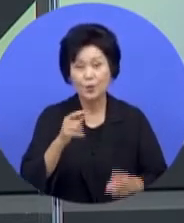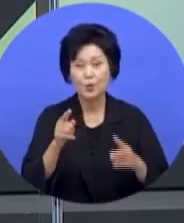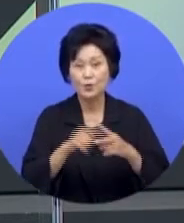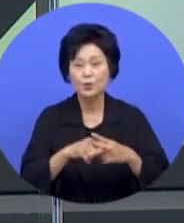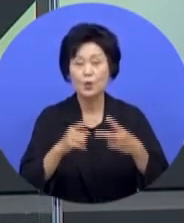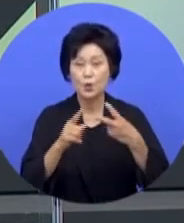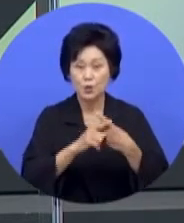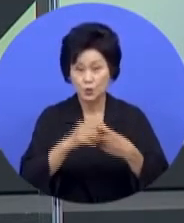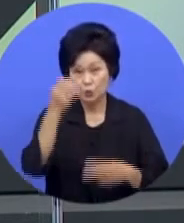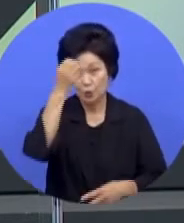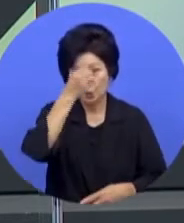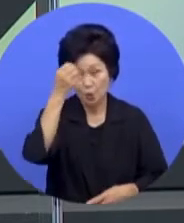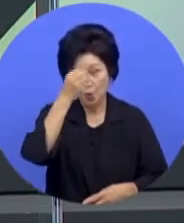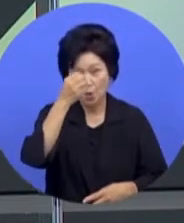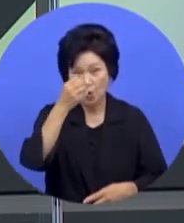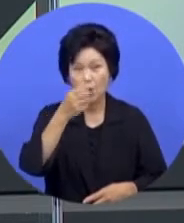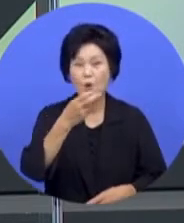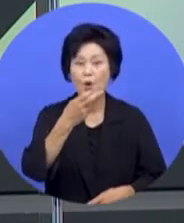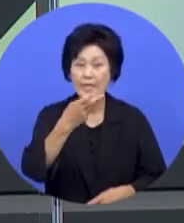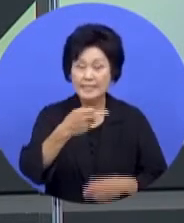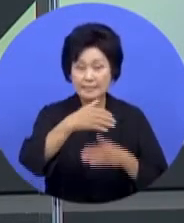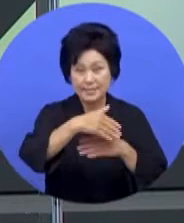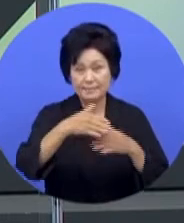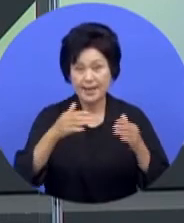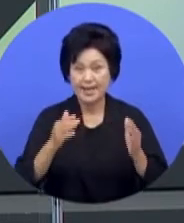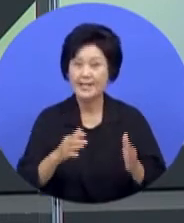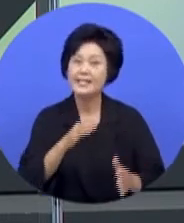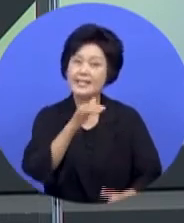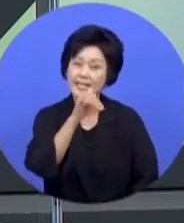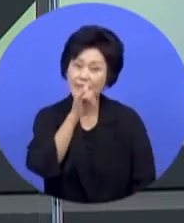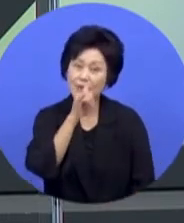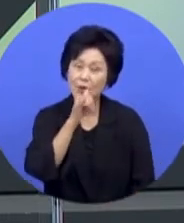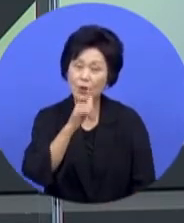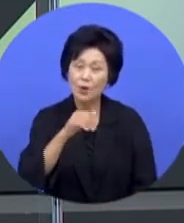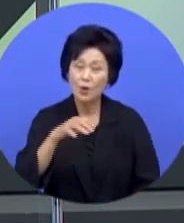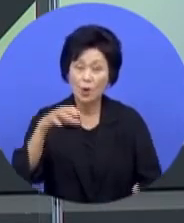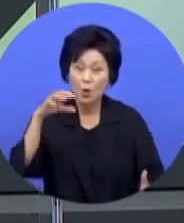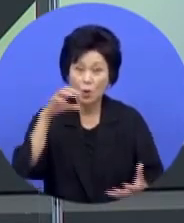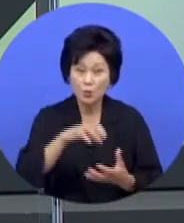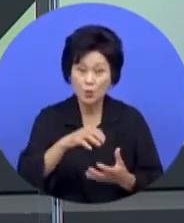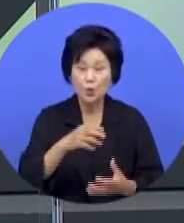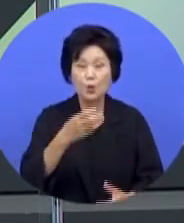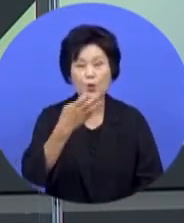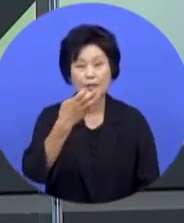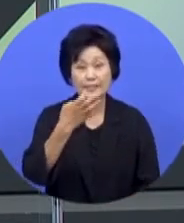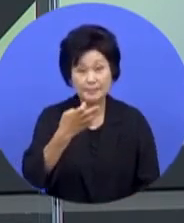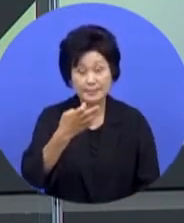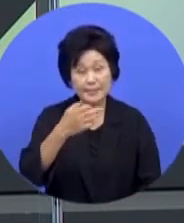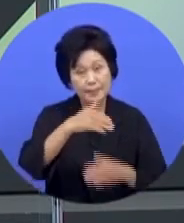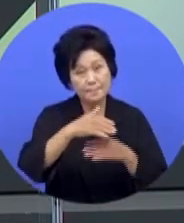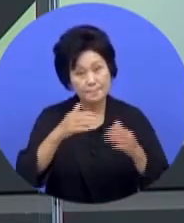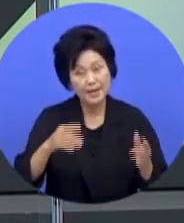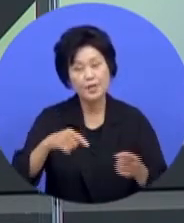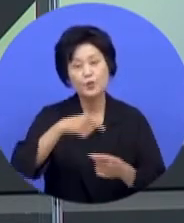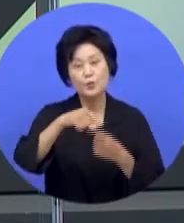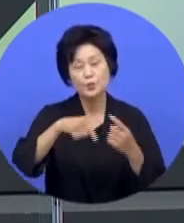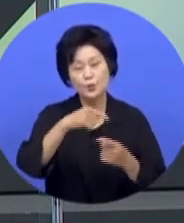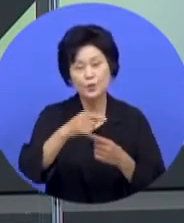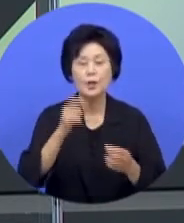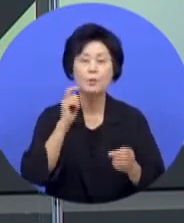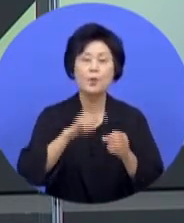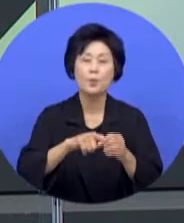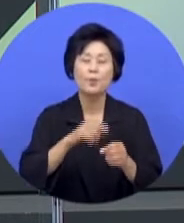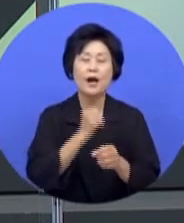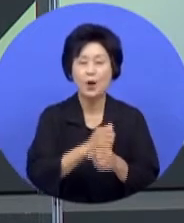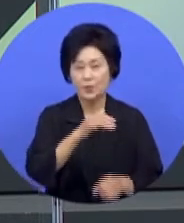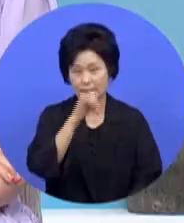초중고 해서 이제 12클래스. 오, 그래요? 네. 예. 총 13클래스를 이제 저희가 운영을 목표로 하고 있습니다.